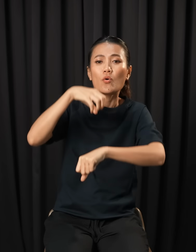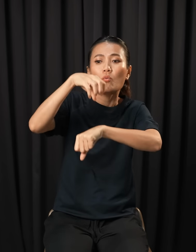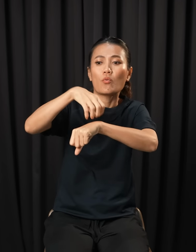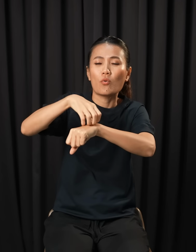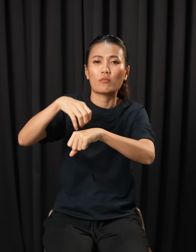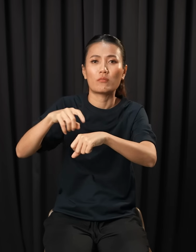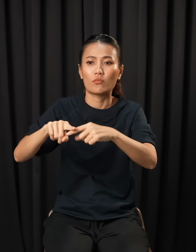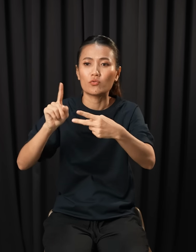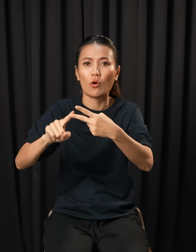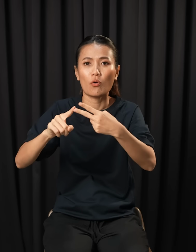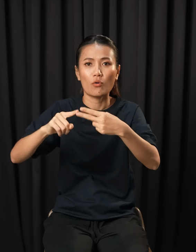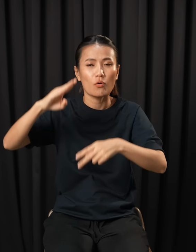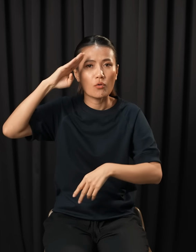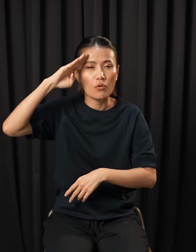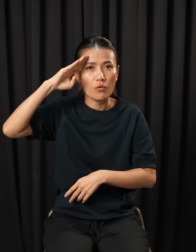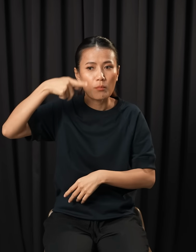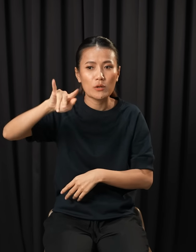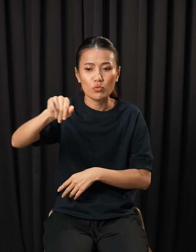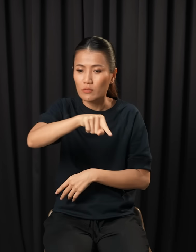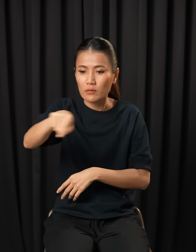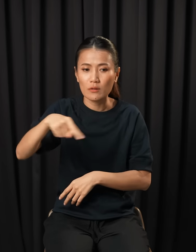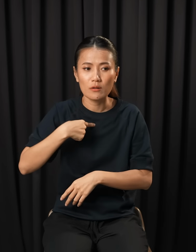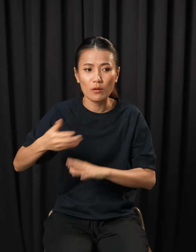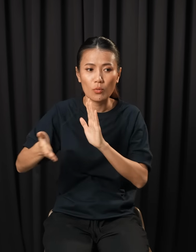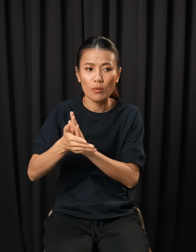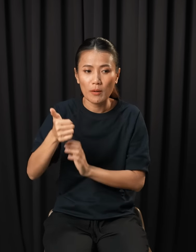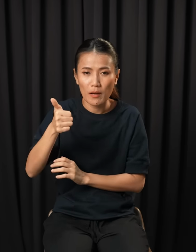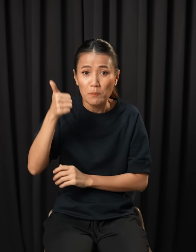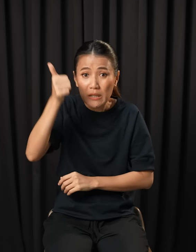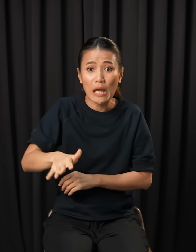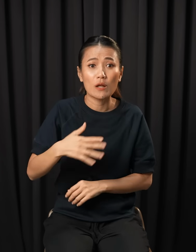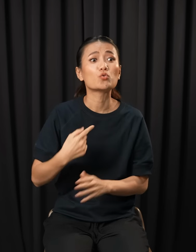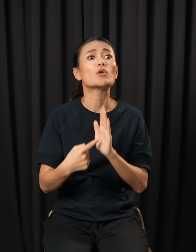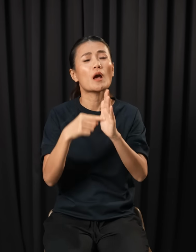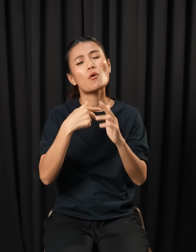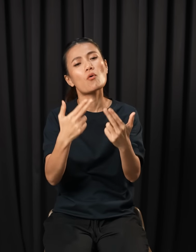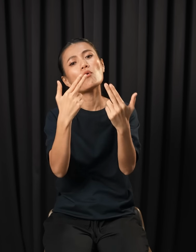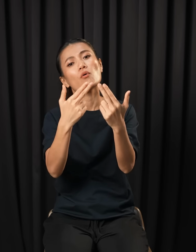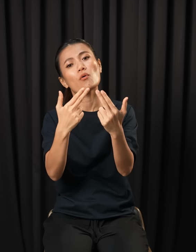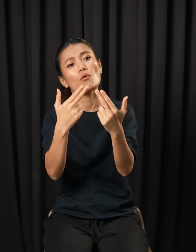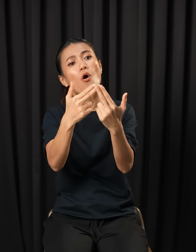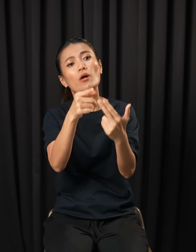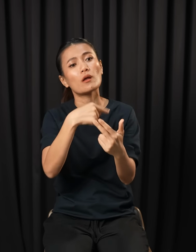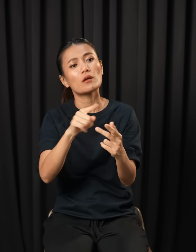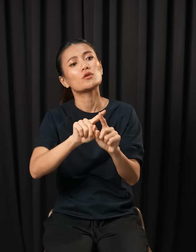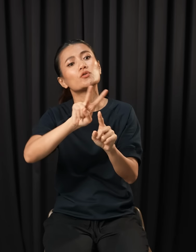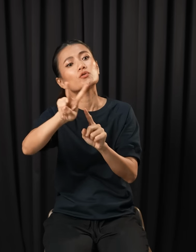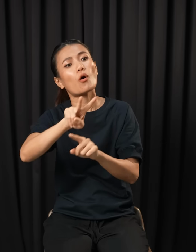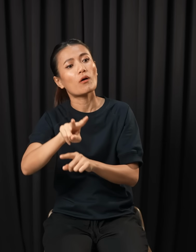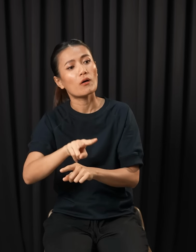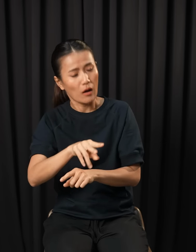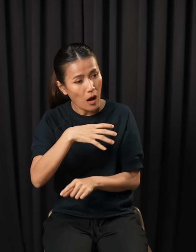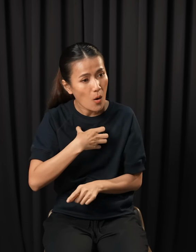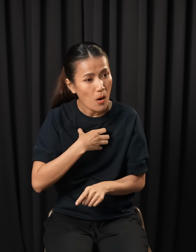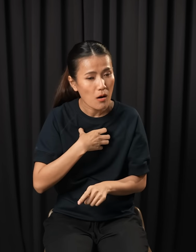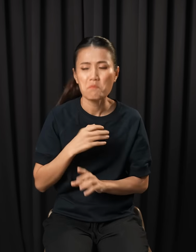เป็นต้นตอในการยึดอำนาจ หมายว่าประวิตรกับประยุทธ ์ครับ2ปอนี้ต้องถูกปิดสวิต ช์แล้วถ้าเกิด2ปอนี้ไม่เป็นนายกคนอื่นเป็นได้ไหม ที่มาจากพรรคไหน เอออันนี้อย่างรว